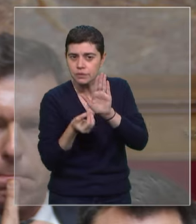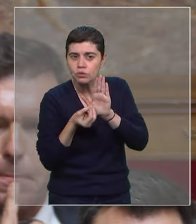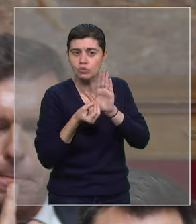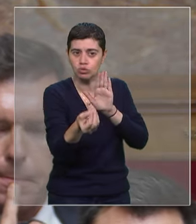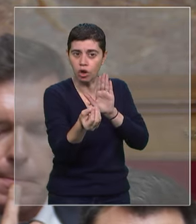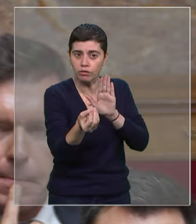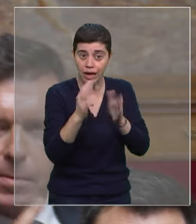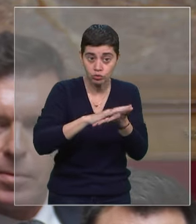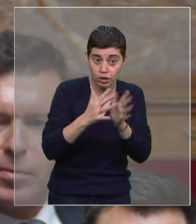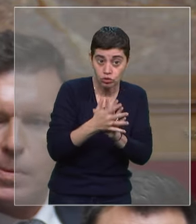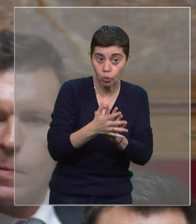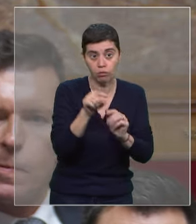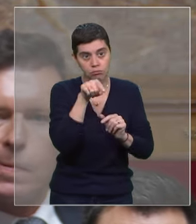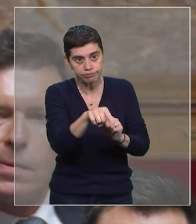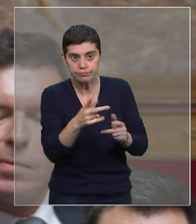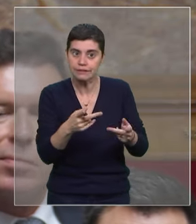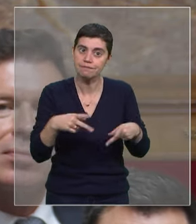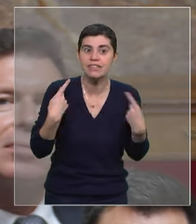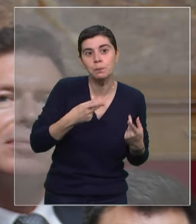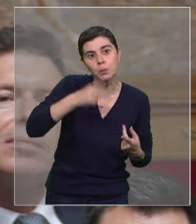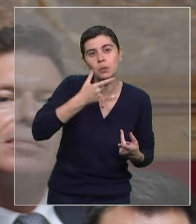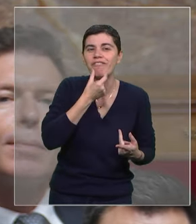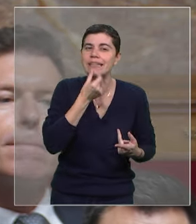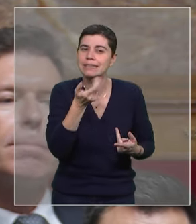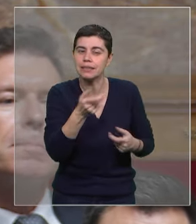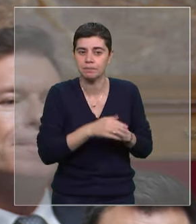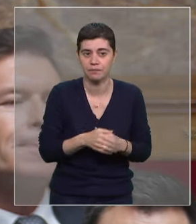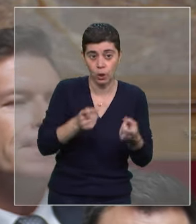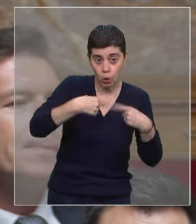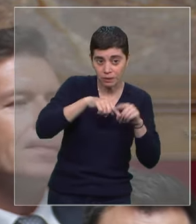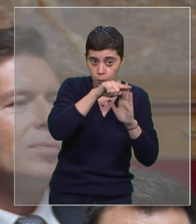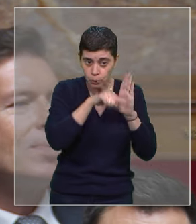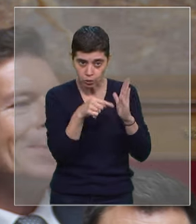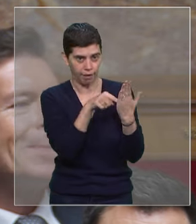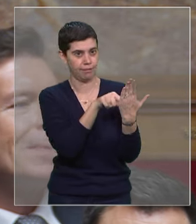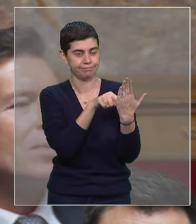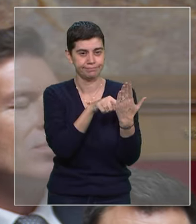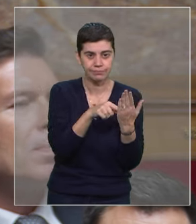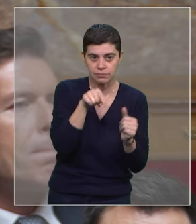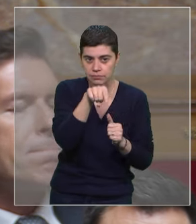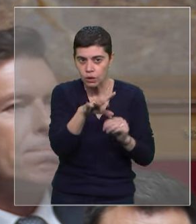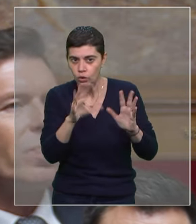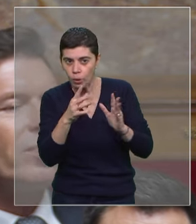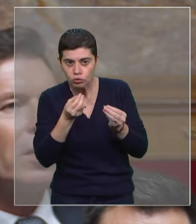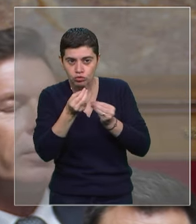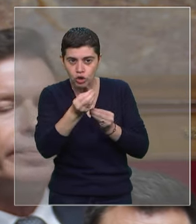simplifier la vie associative. Par ces mesures adoptées en commission, je retiens l'assouplissement des conditions pour acquérir des droits à la formation via